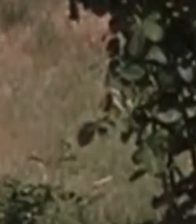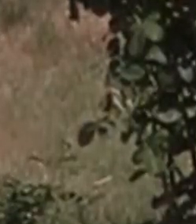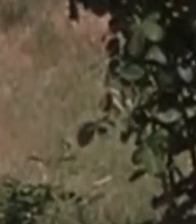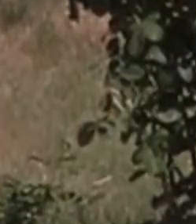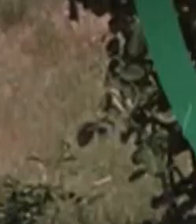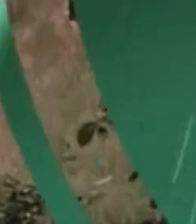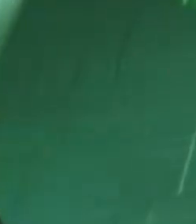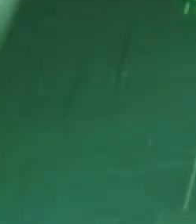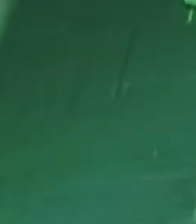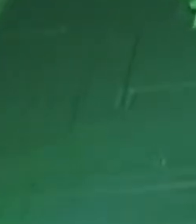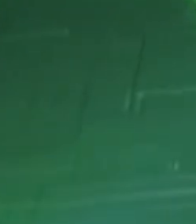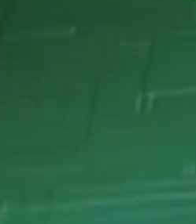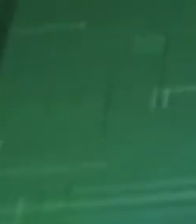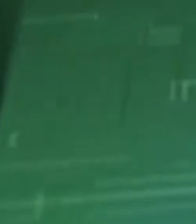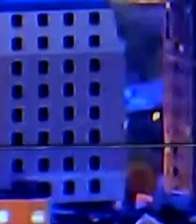вай